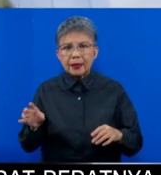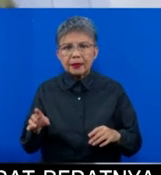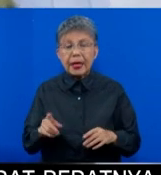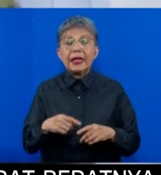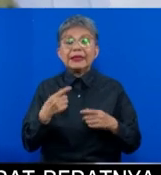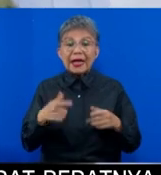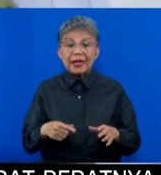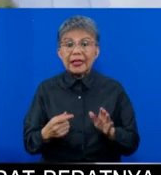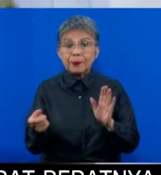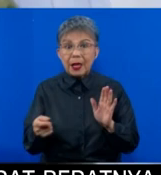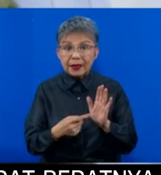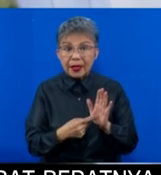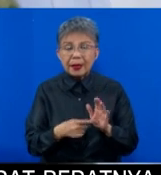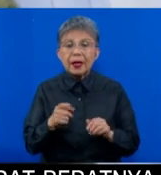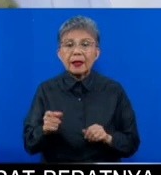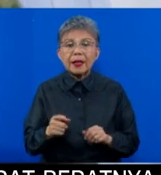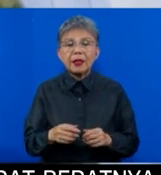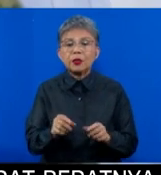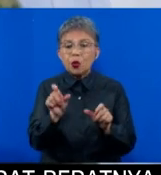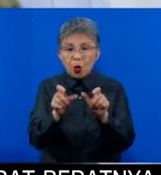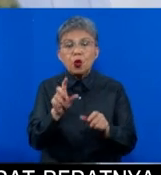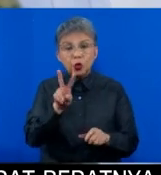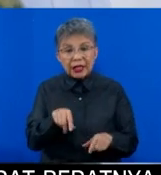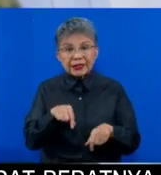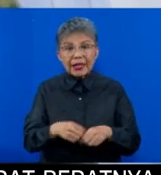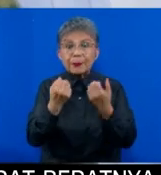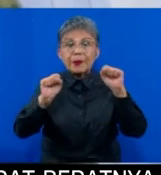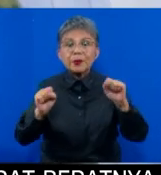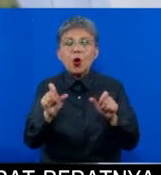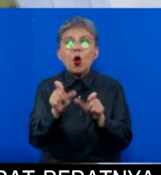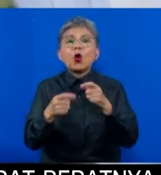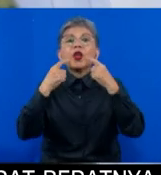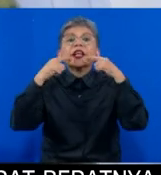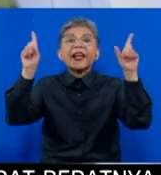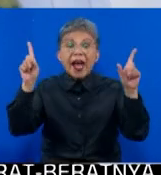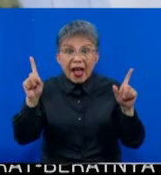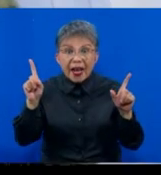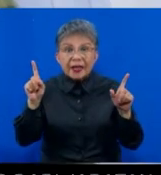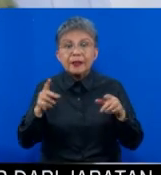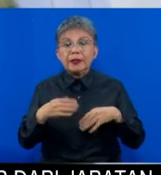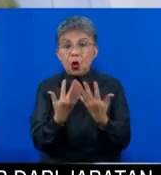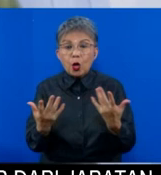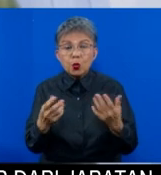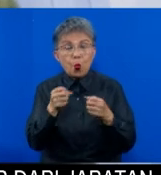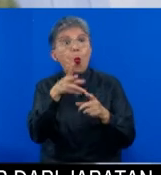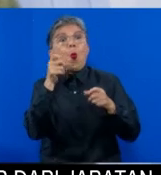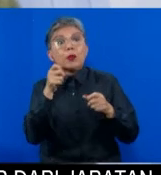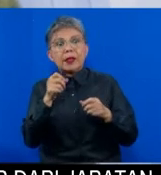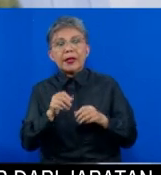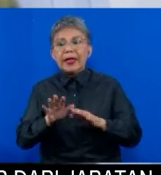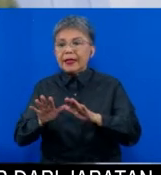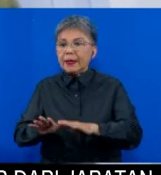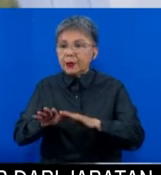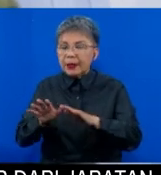perhatian karena memang mereka bagian dari public figure. Sekali lagi kami sampaikan bahwa filosofi dari pemasyarakatan adalah pembinaan, tidak